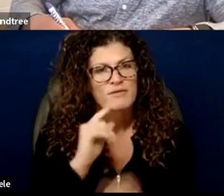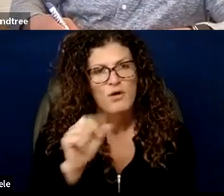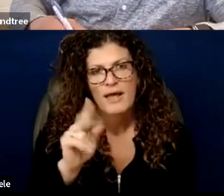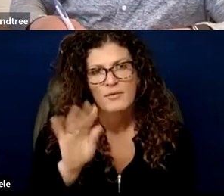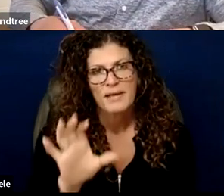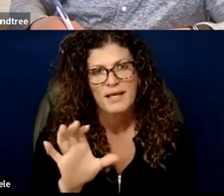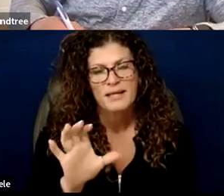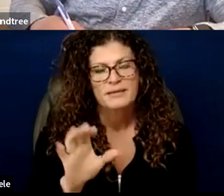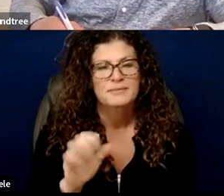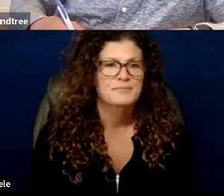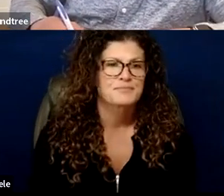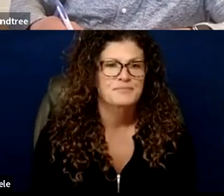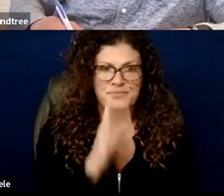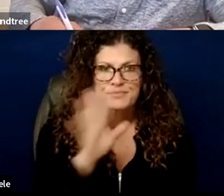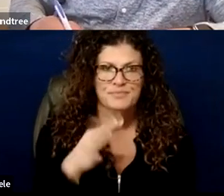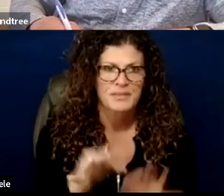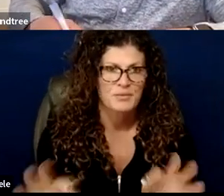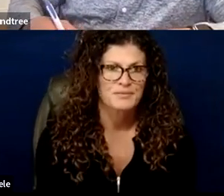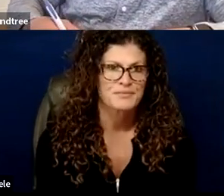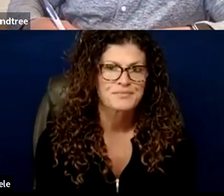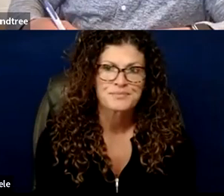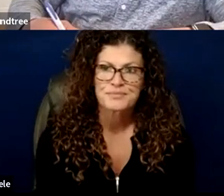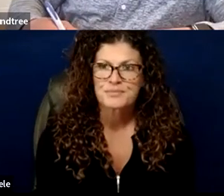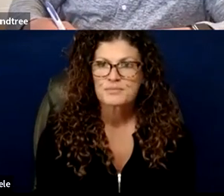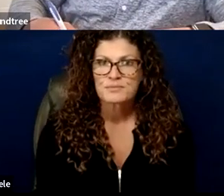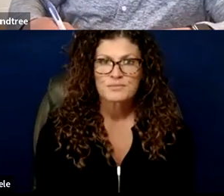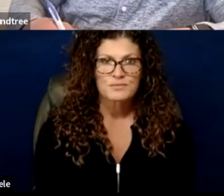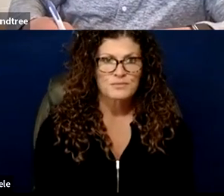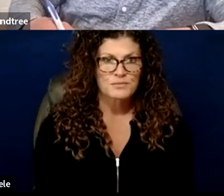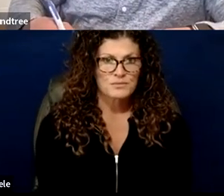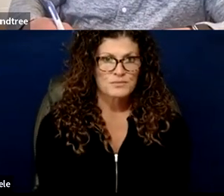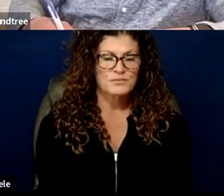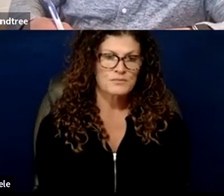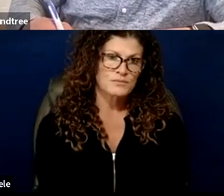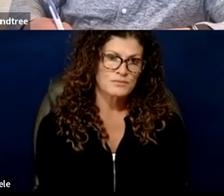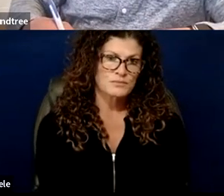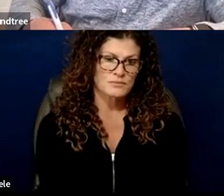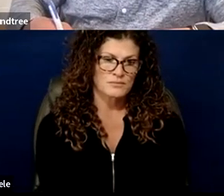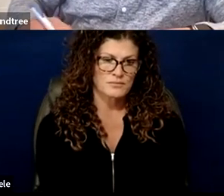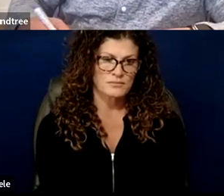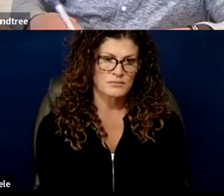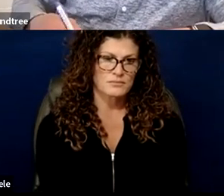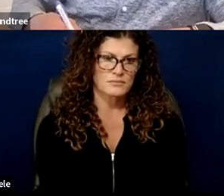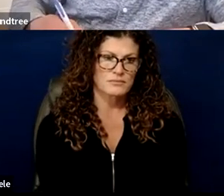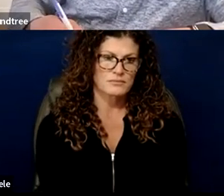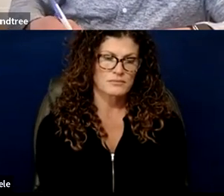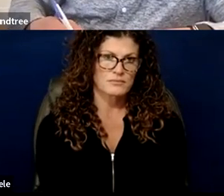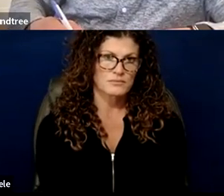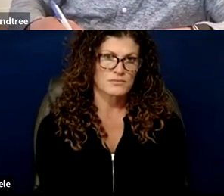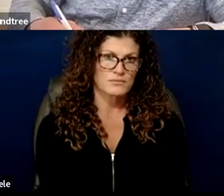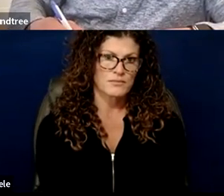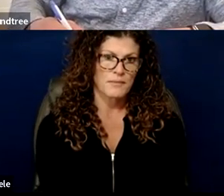today. مرحباً جميعاً. أنا اسمي أحمد الرباعي. أنا مترجم اللغة العربية لهذا اليوم. بإمكانكم استماع للترجمة باللغة